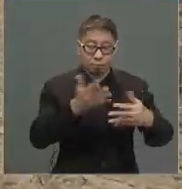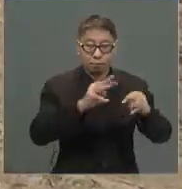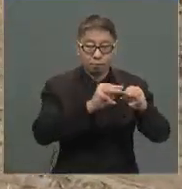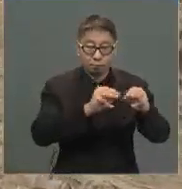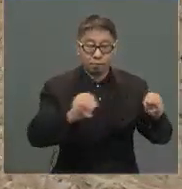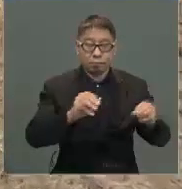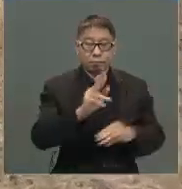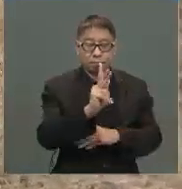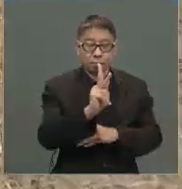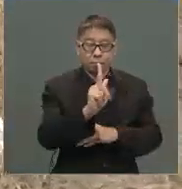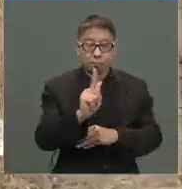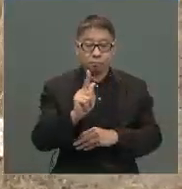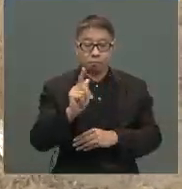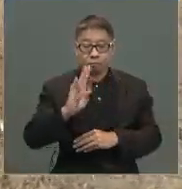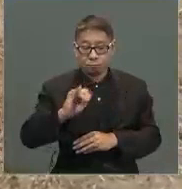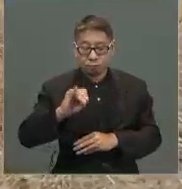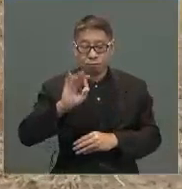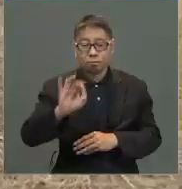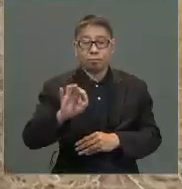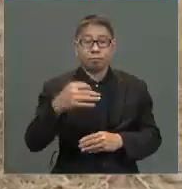ทางด้านนายเกียวรนันท์รัชโนอธิบดีกรมการค้าต่างประเทศบอกว่ากรมได้ตั้งคณะทำงานเพื่อยกร่างมาตรฐานข้าวกข7 9